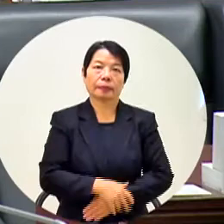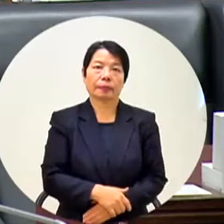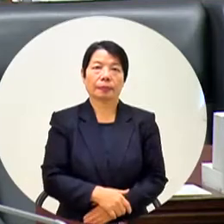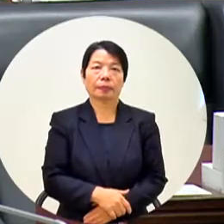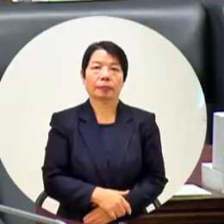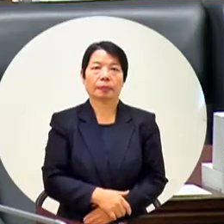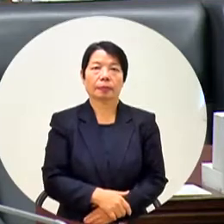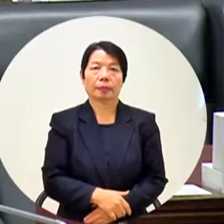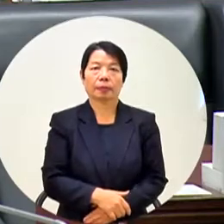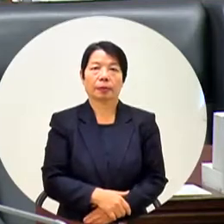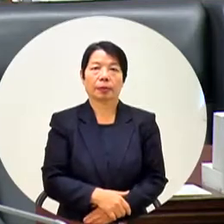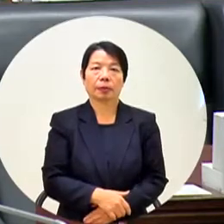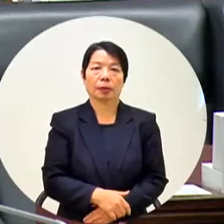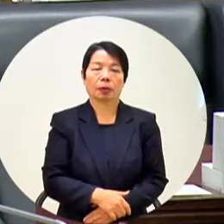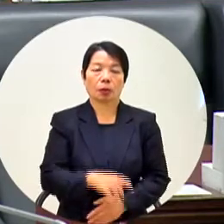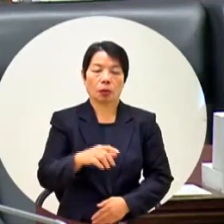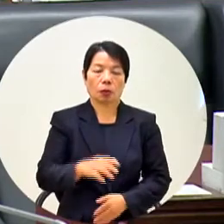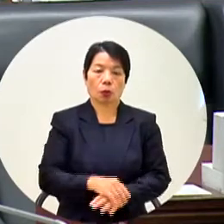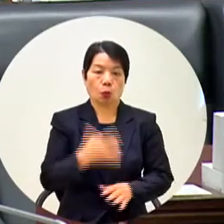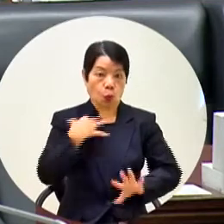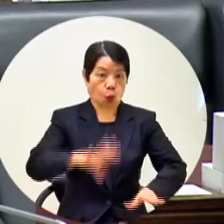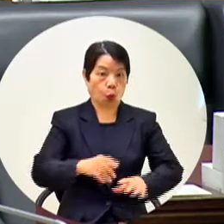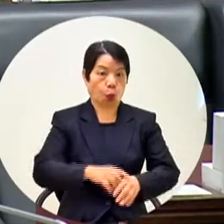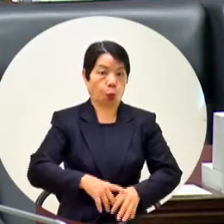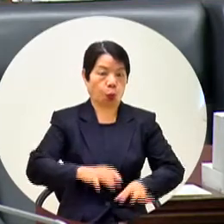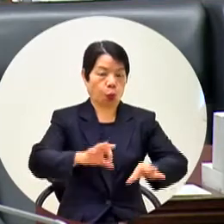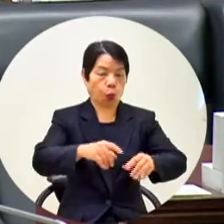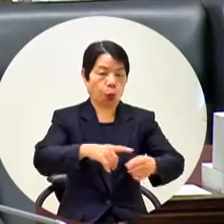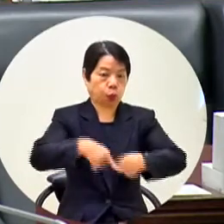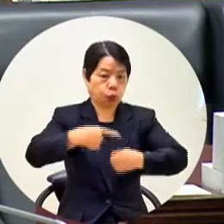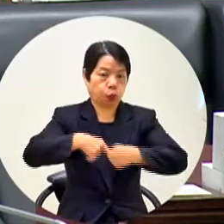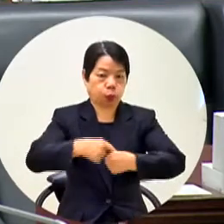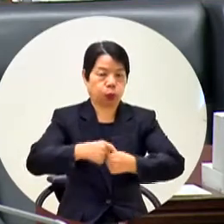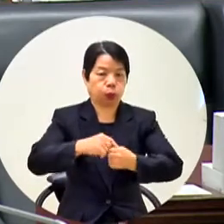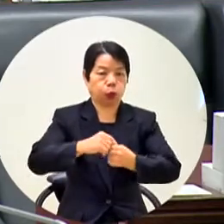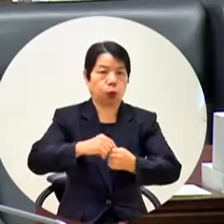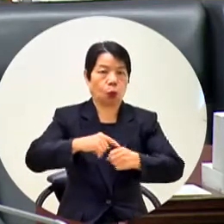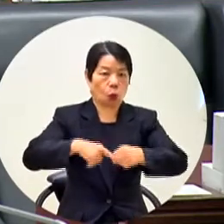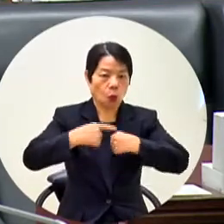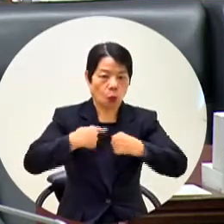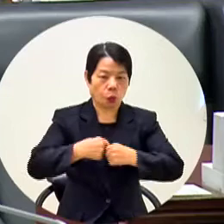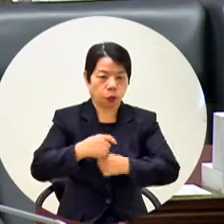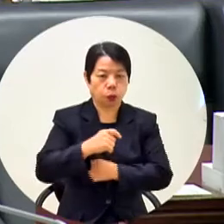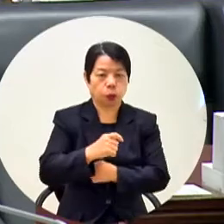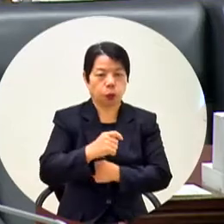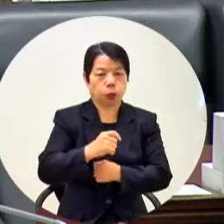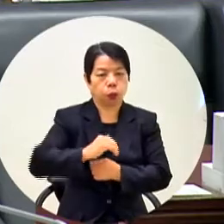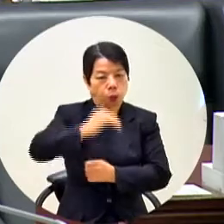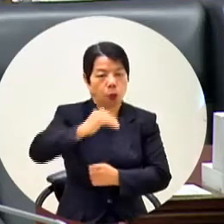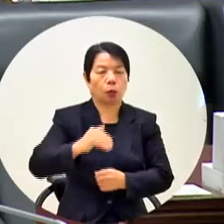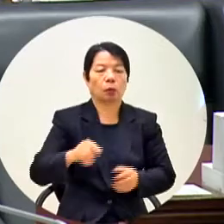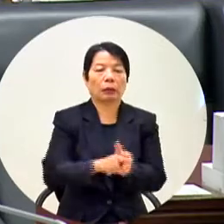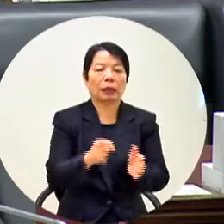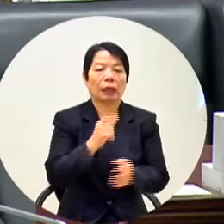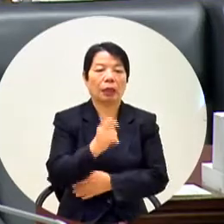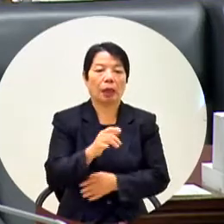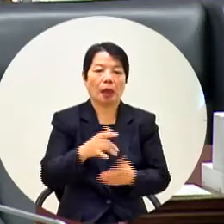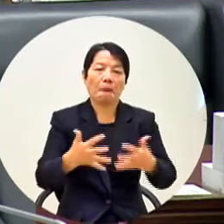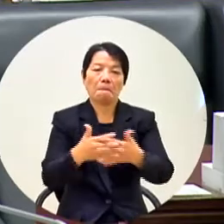咱高收入的人无可能去食美猪，一寡较善食